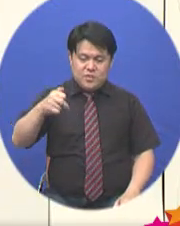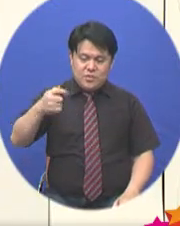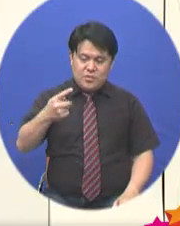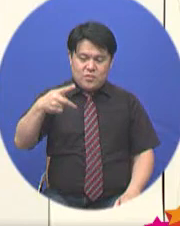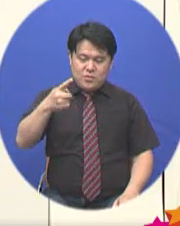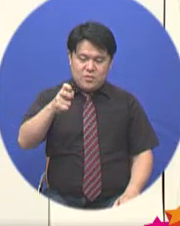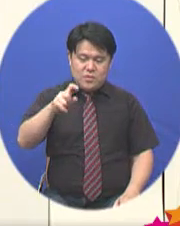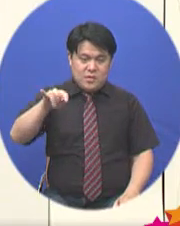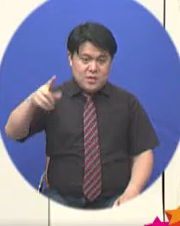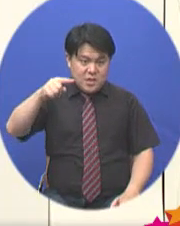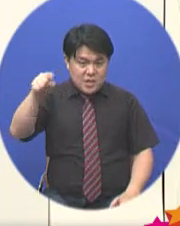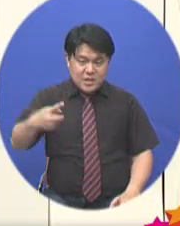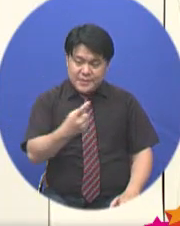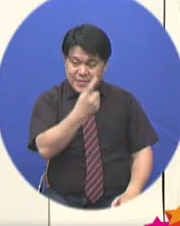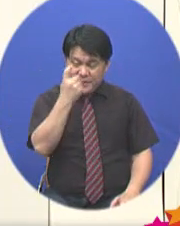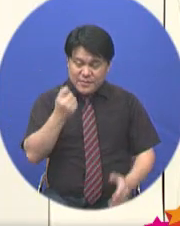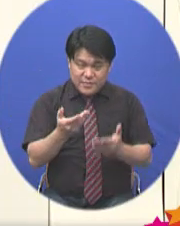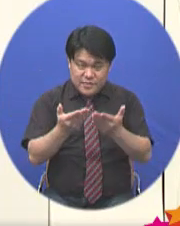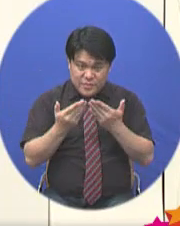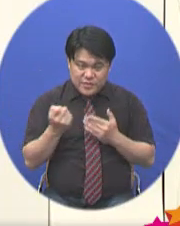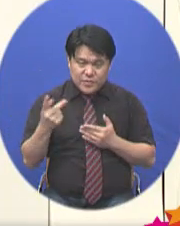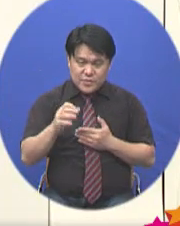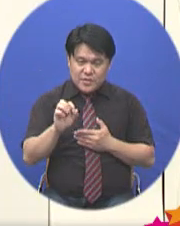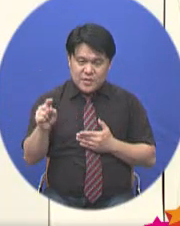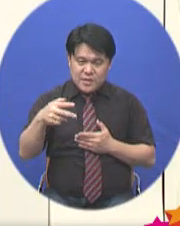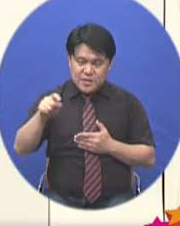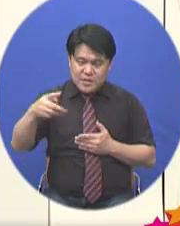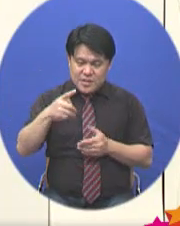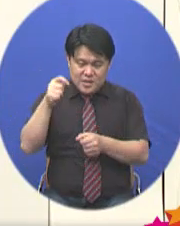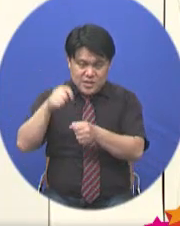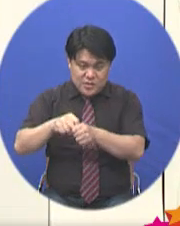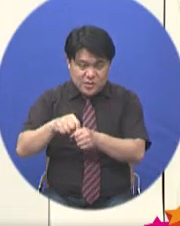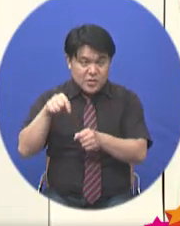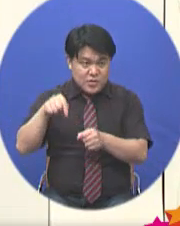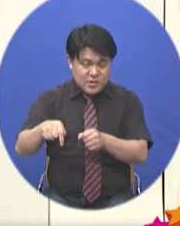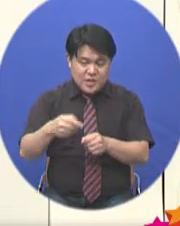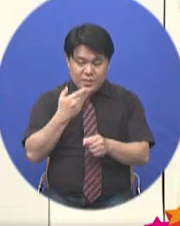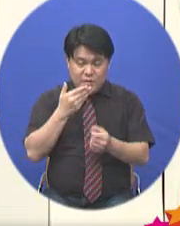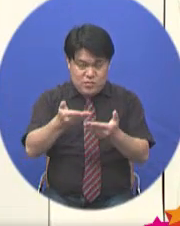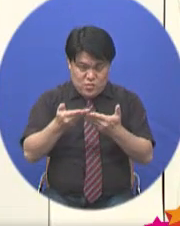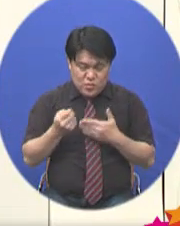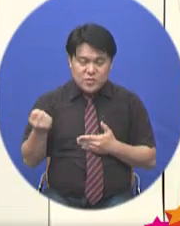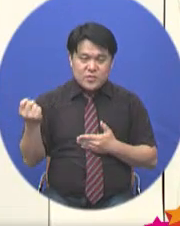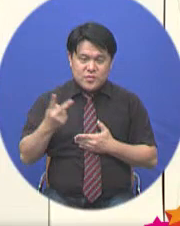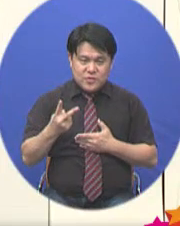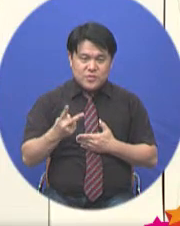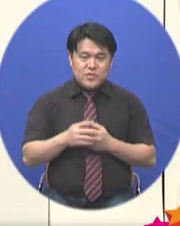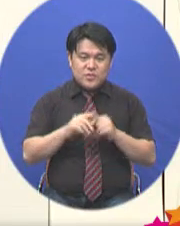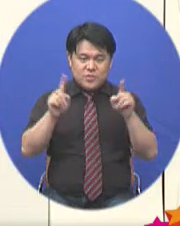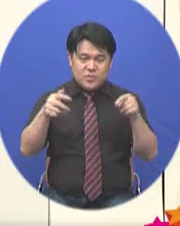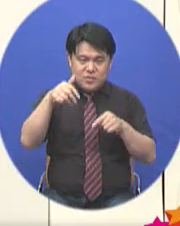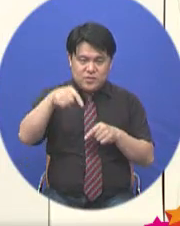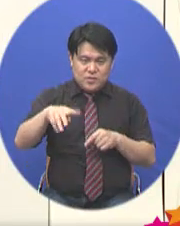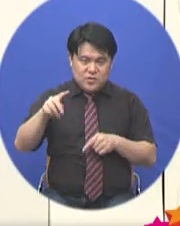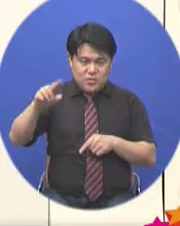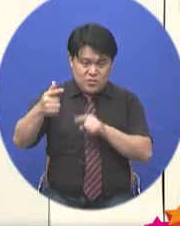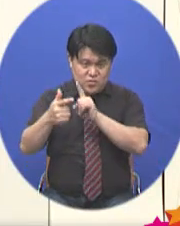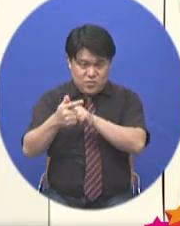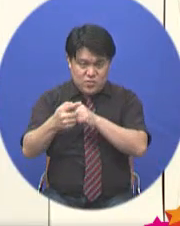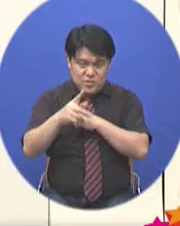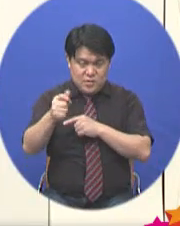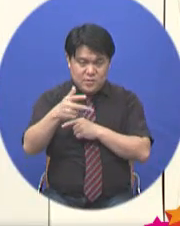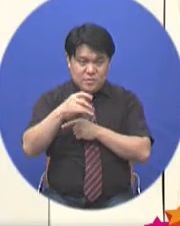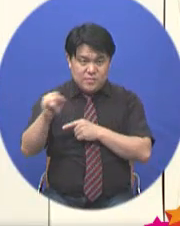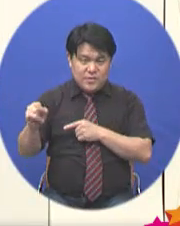코스메틱에서 미스트, 굳지 않는 떡, 아셀 떡에서 즉석식품, 그리고 주식회사 로운에서 단비